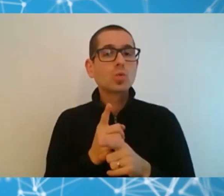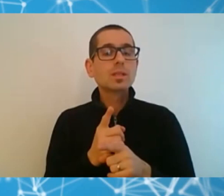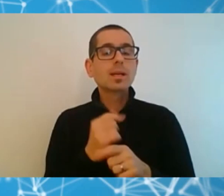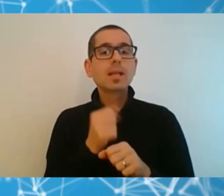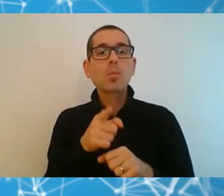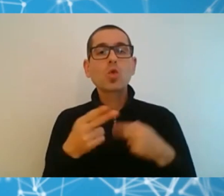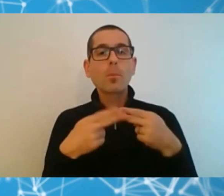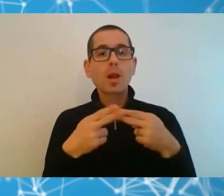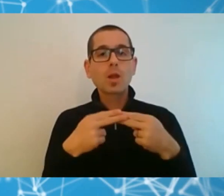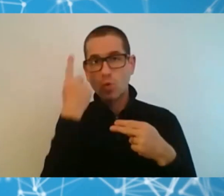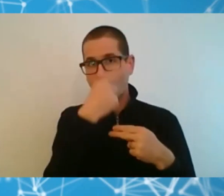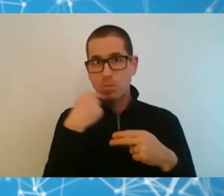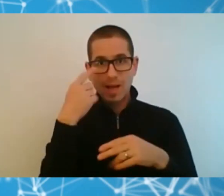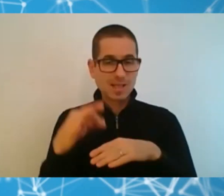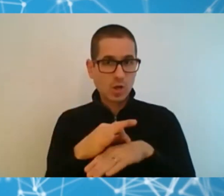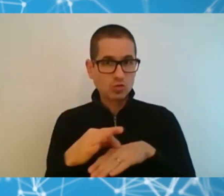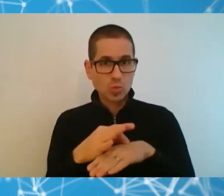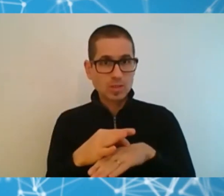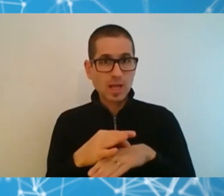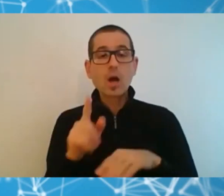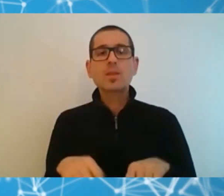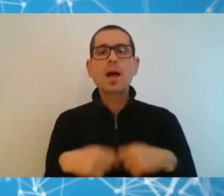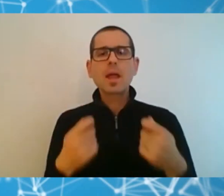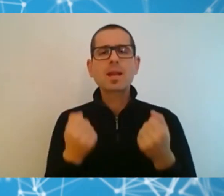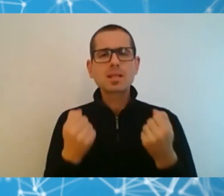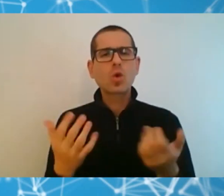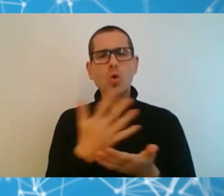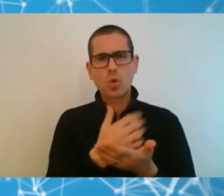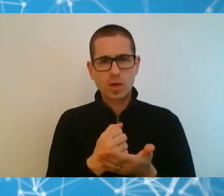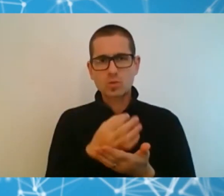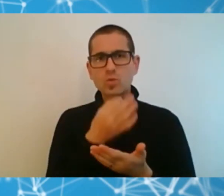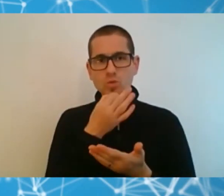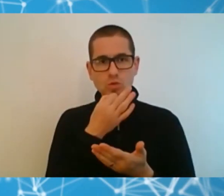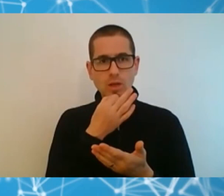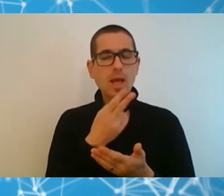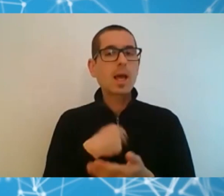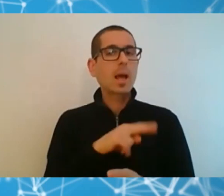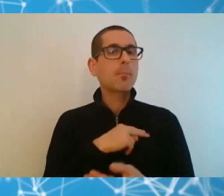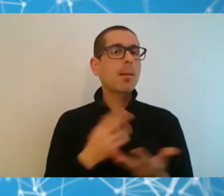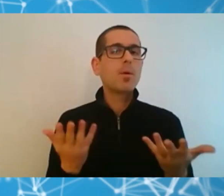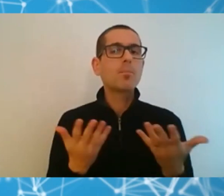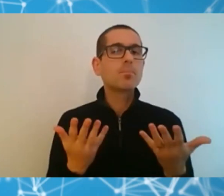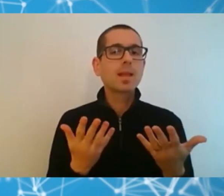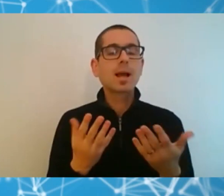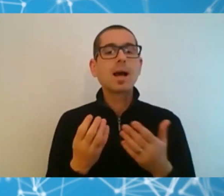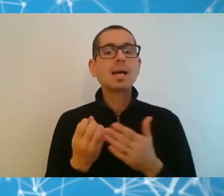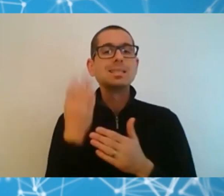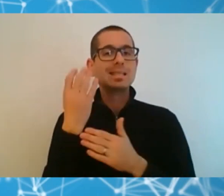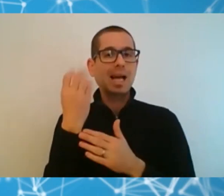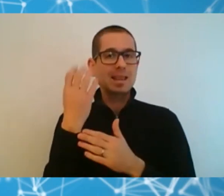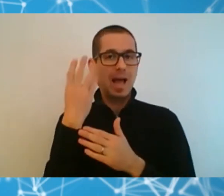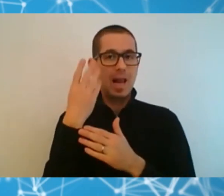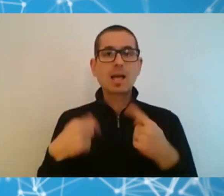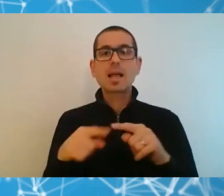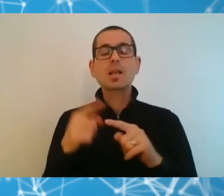živca in v ta namen je zelo koristno, če pač imamo nek signal, ki nas opozori,